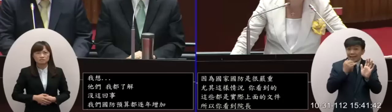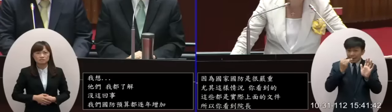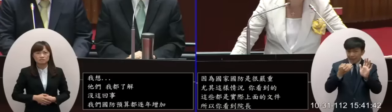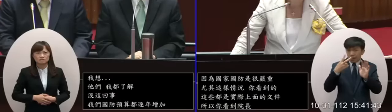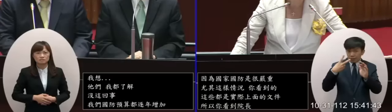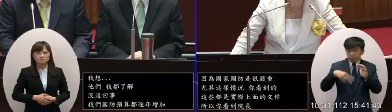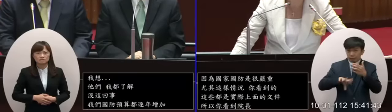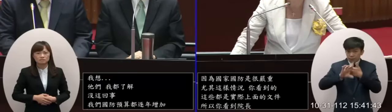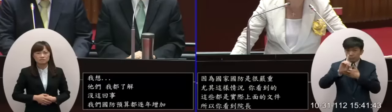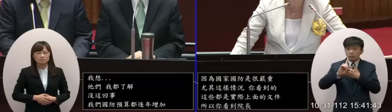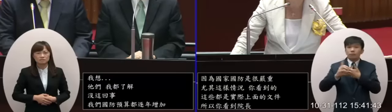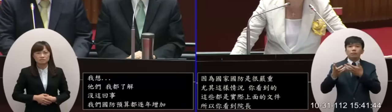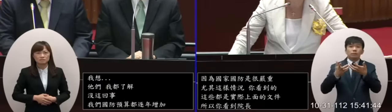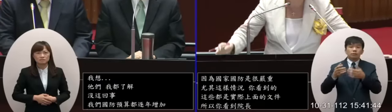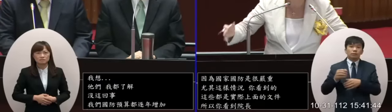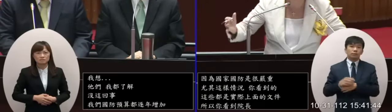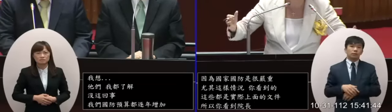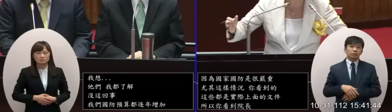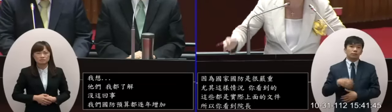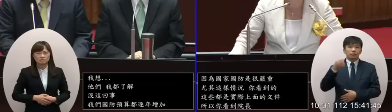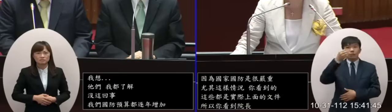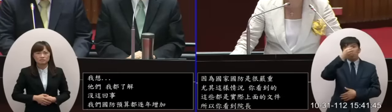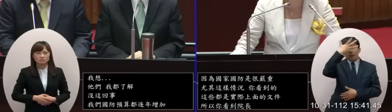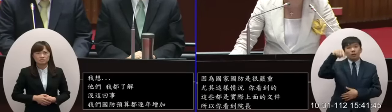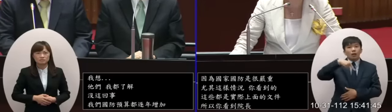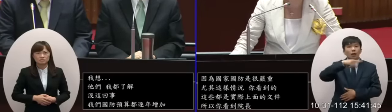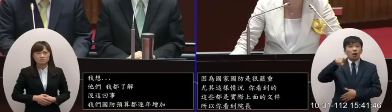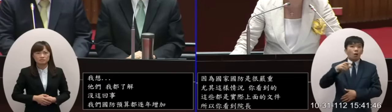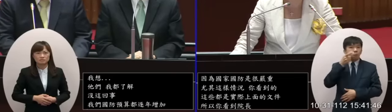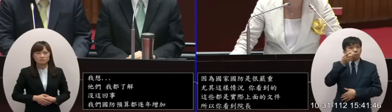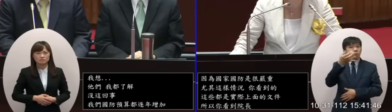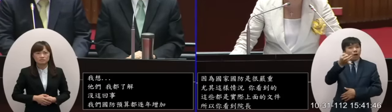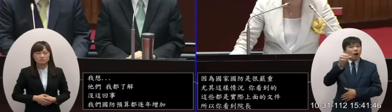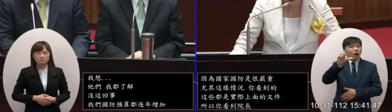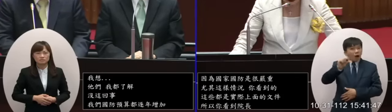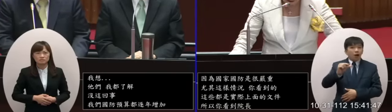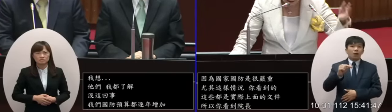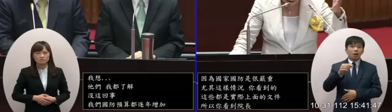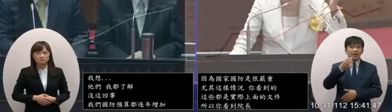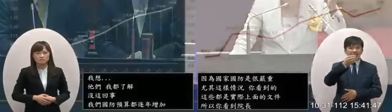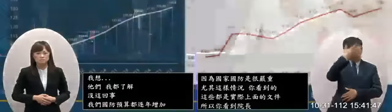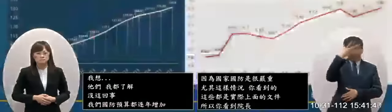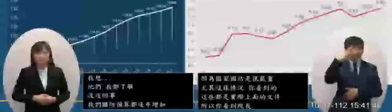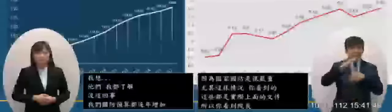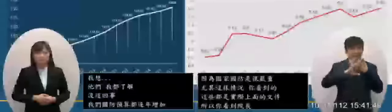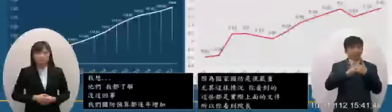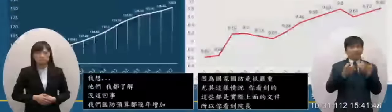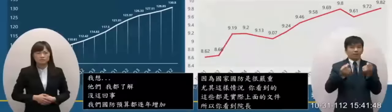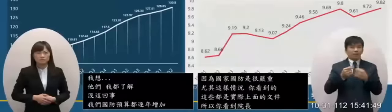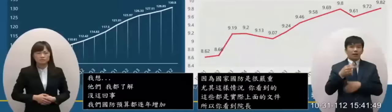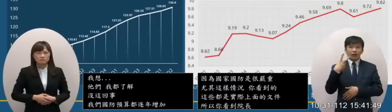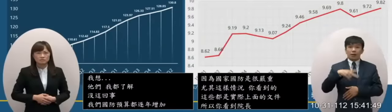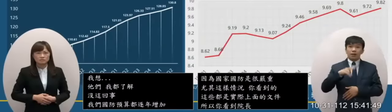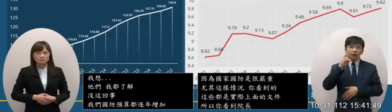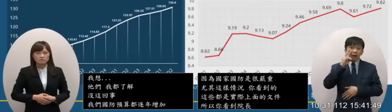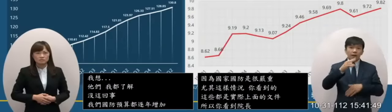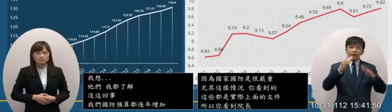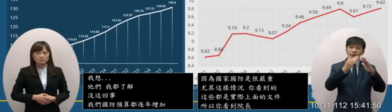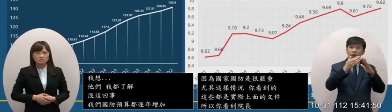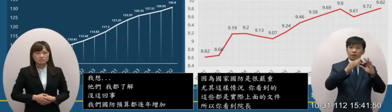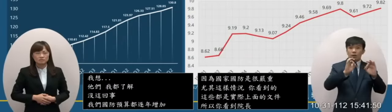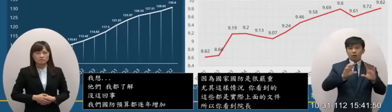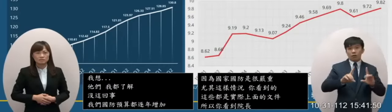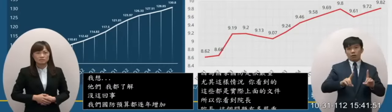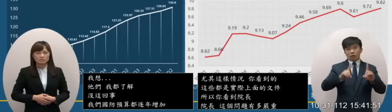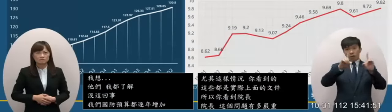的，年轻人的这个低薪的问题，其实也不止年轻人啊。我们看到房价呢节节的攀升，它